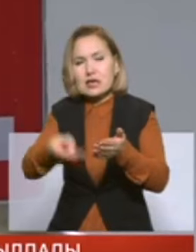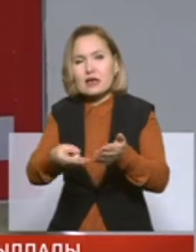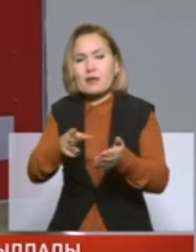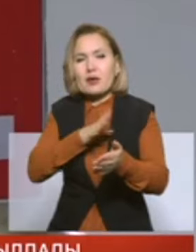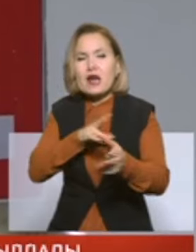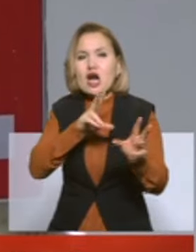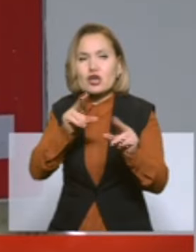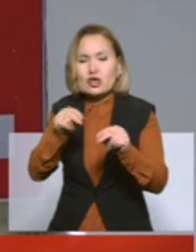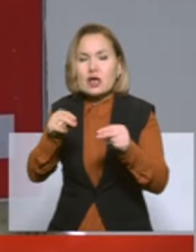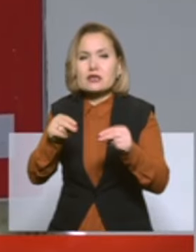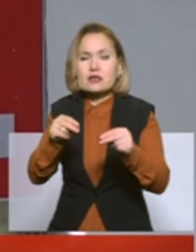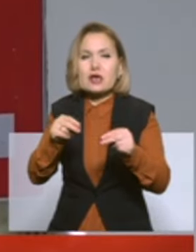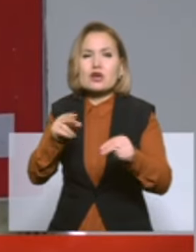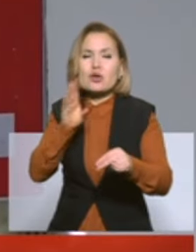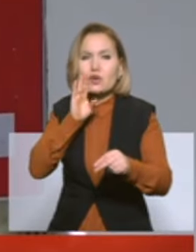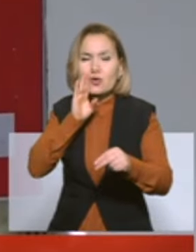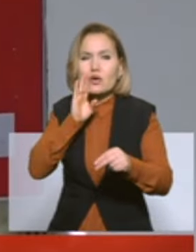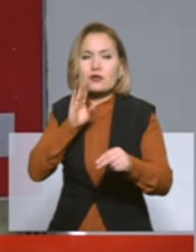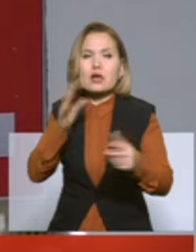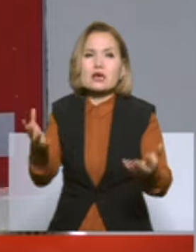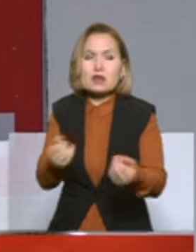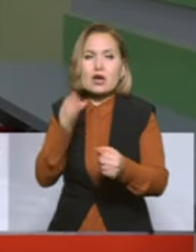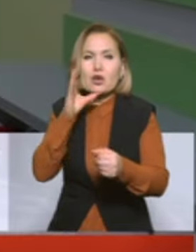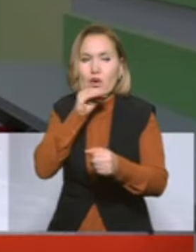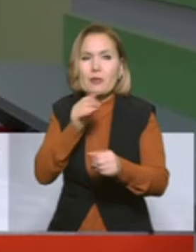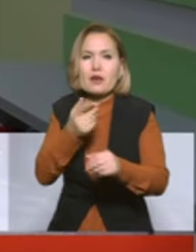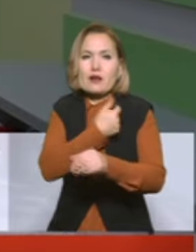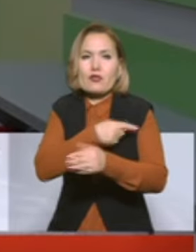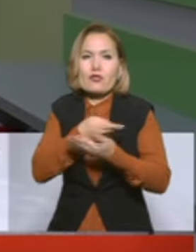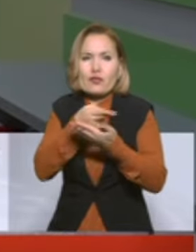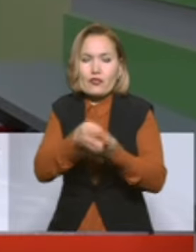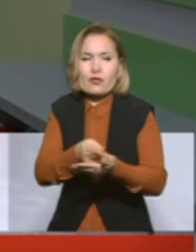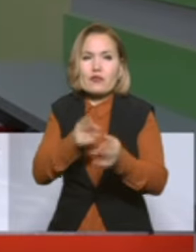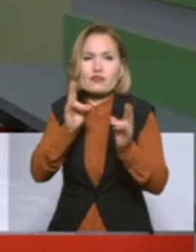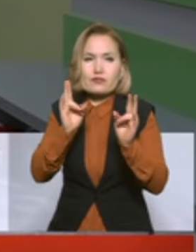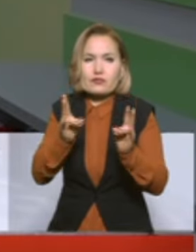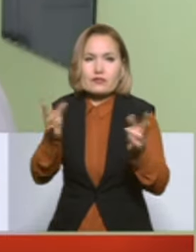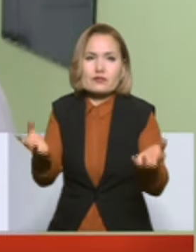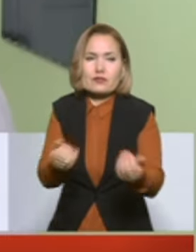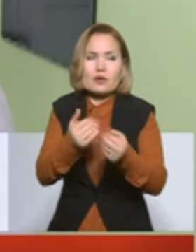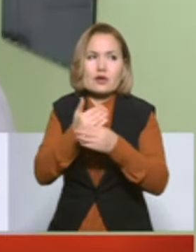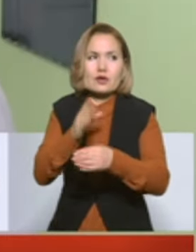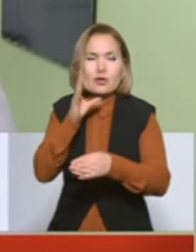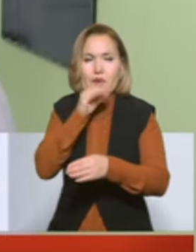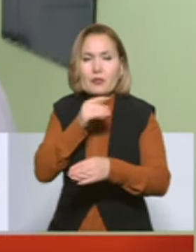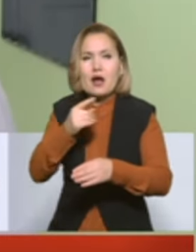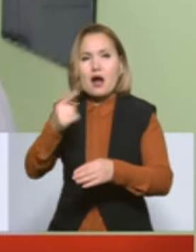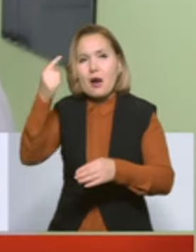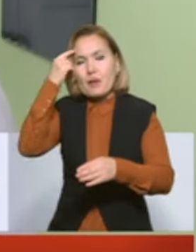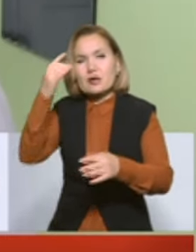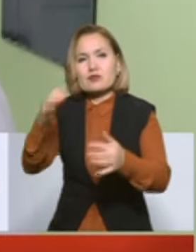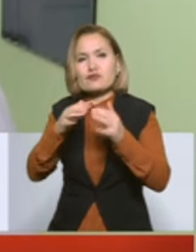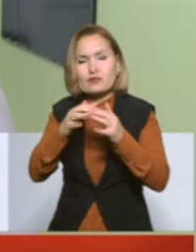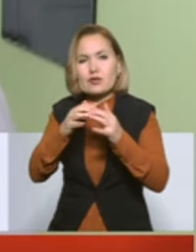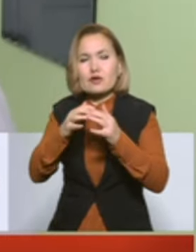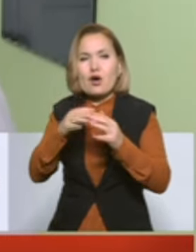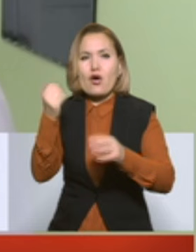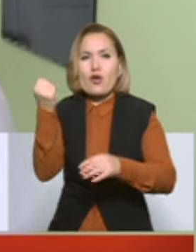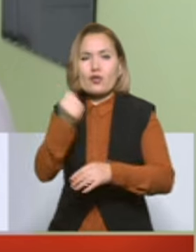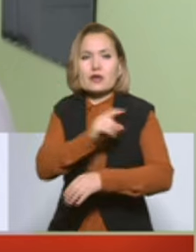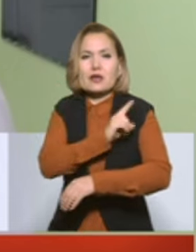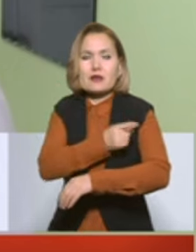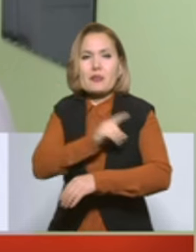оның бірнеше жерінен сүйектері сынып, басынан ауыр жарақат алғанын айтады. Бас ми шайқалу, бірінші